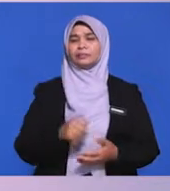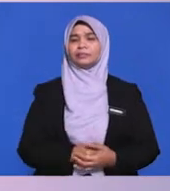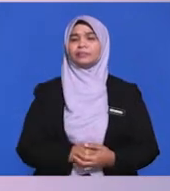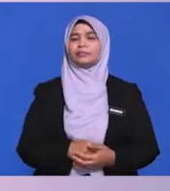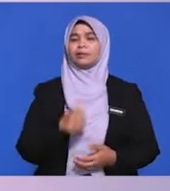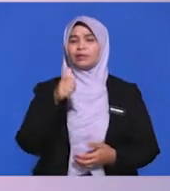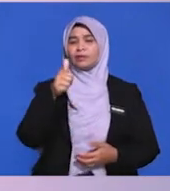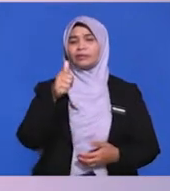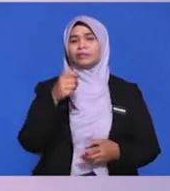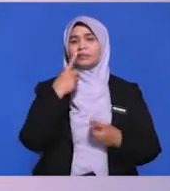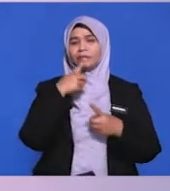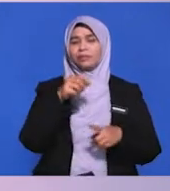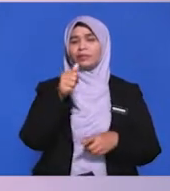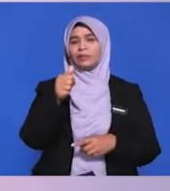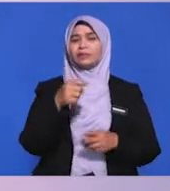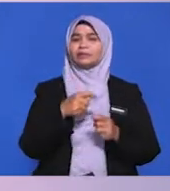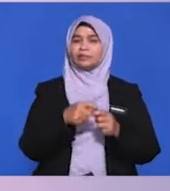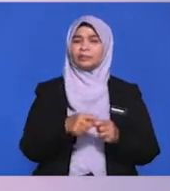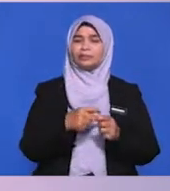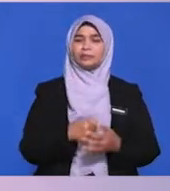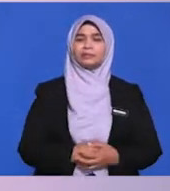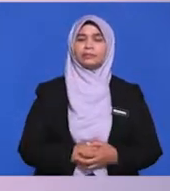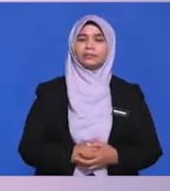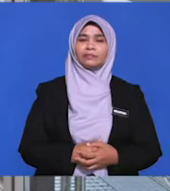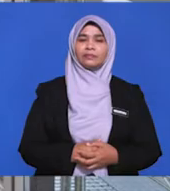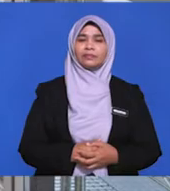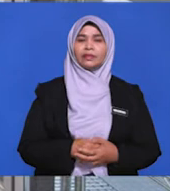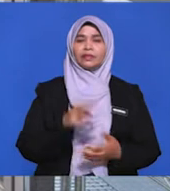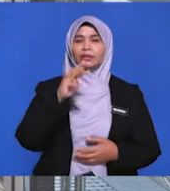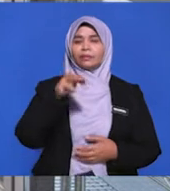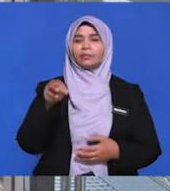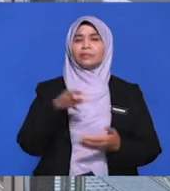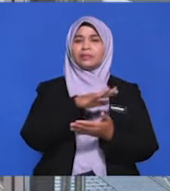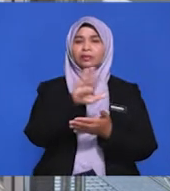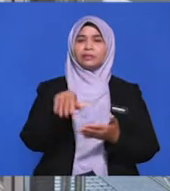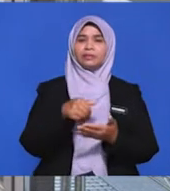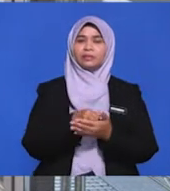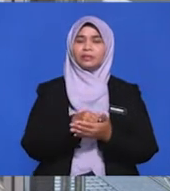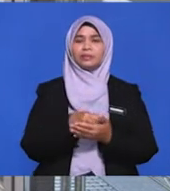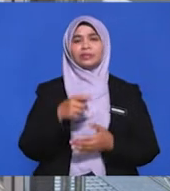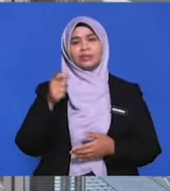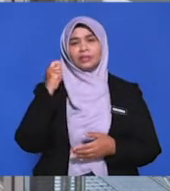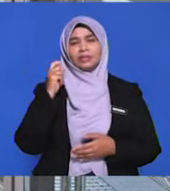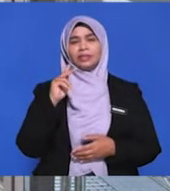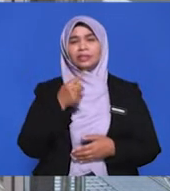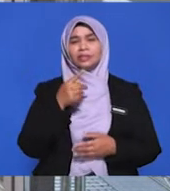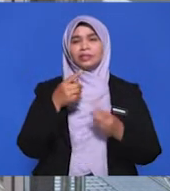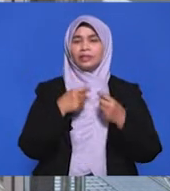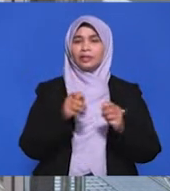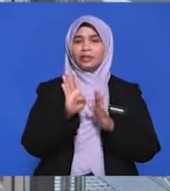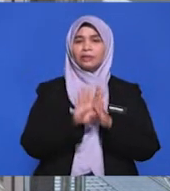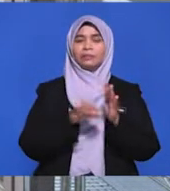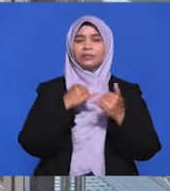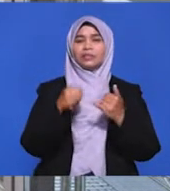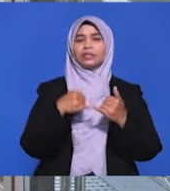bagus jawaban anda tepat murid-murid sekalian sebentar tadi kita telah berjaya